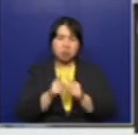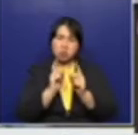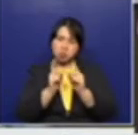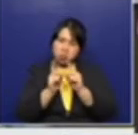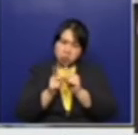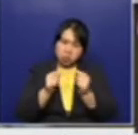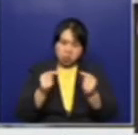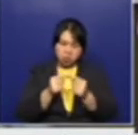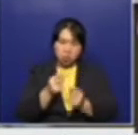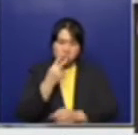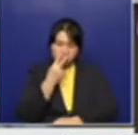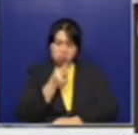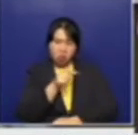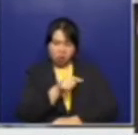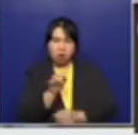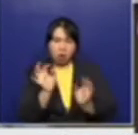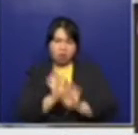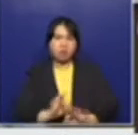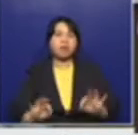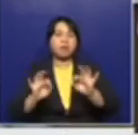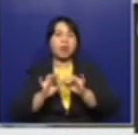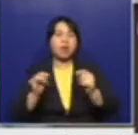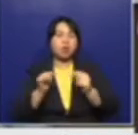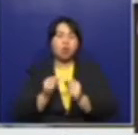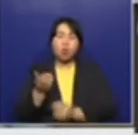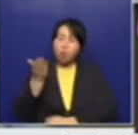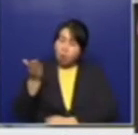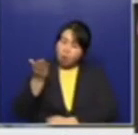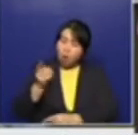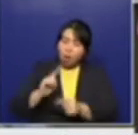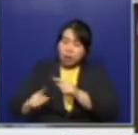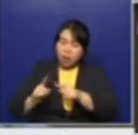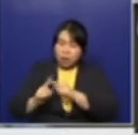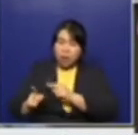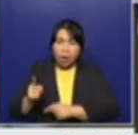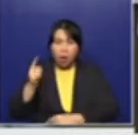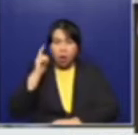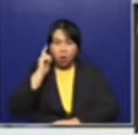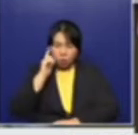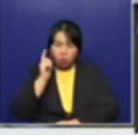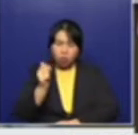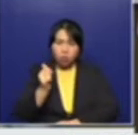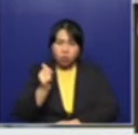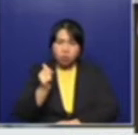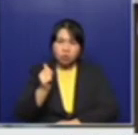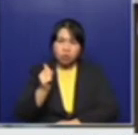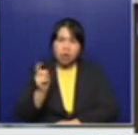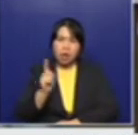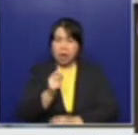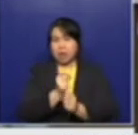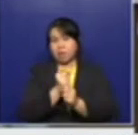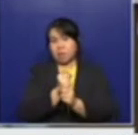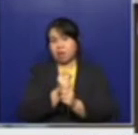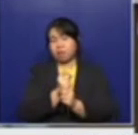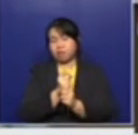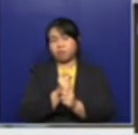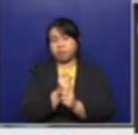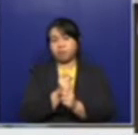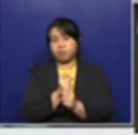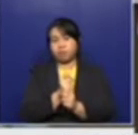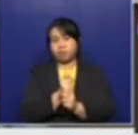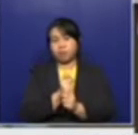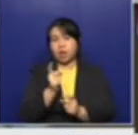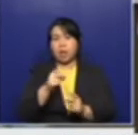ห็นความสำคัญหรือเพื่อที่จะเรียกร้องไปยังส่วนต่างๆให้ดำเนินการโดยไม่